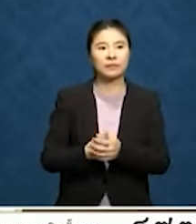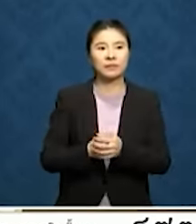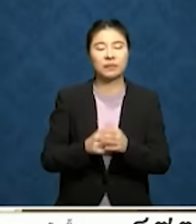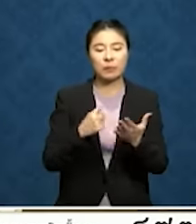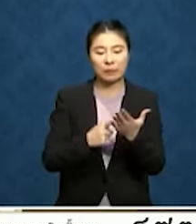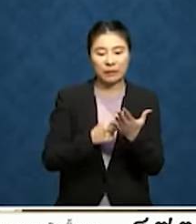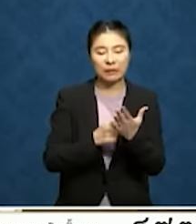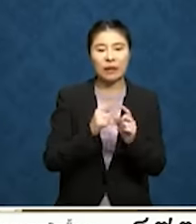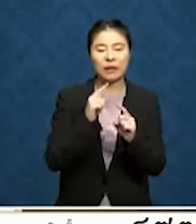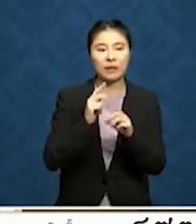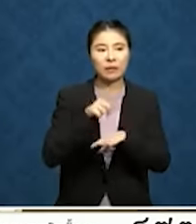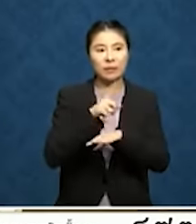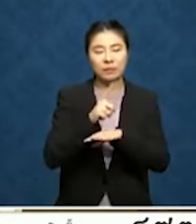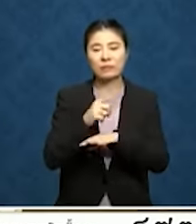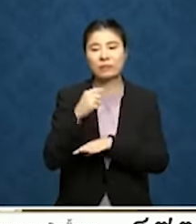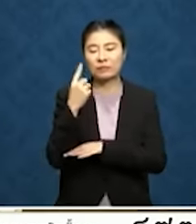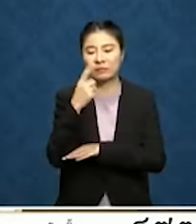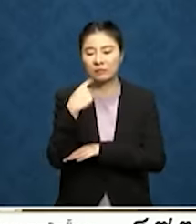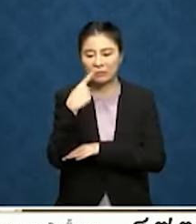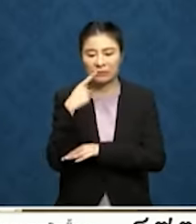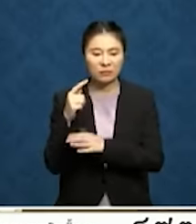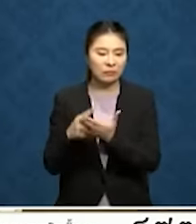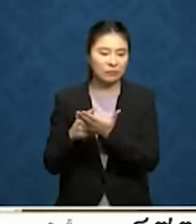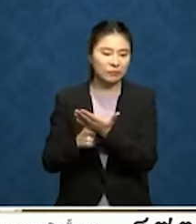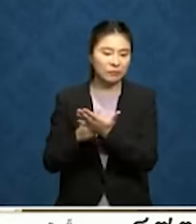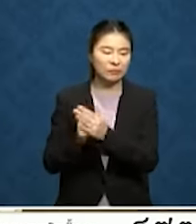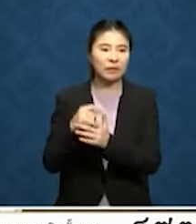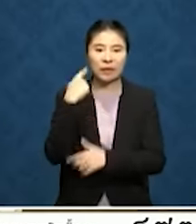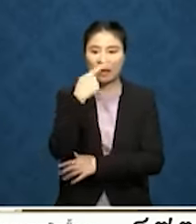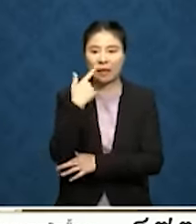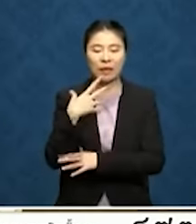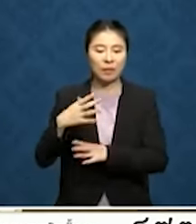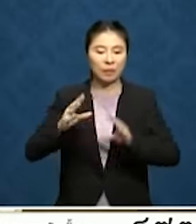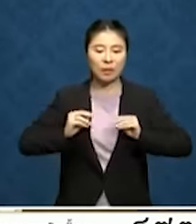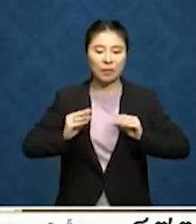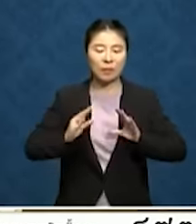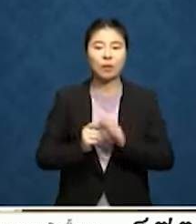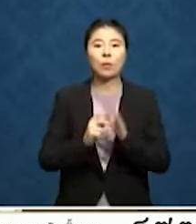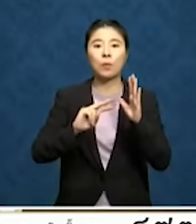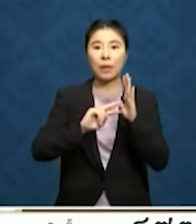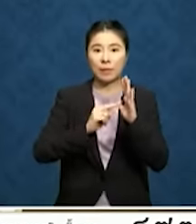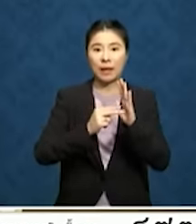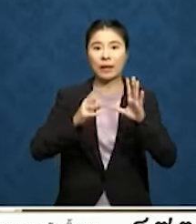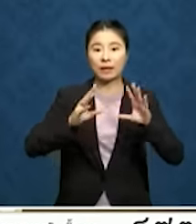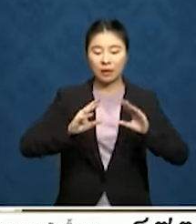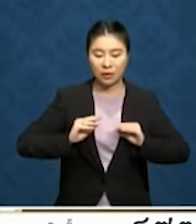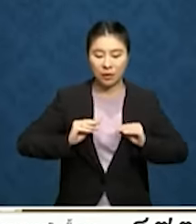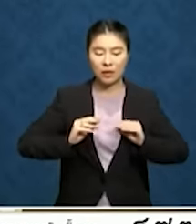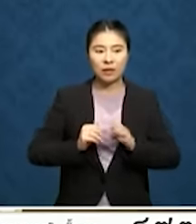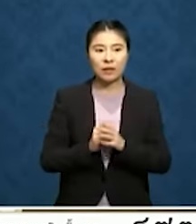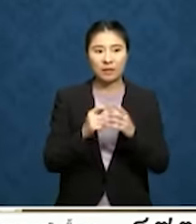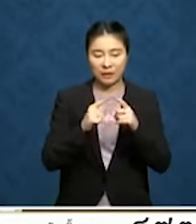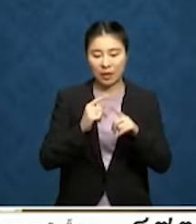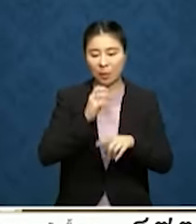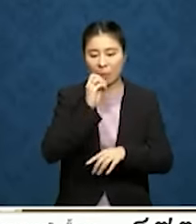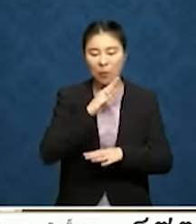านหยิบยกขึ้นมาไม่มีคนคัดค้านแปลว่าก็เห็นชอบแต่การบอกว่าผมไม่ได้เ